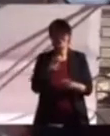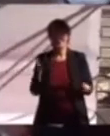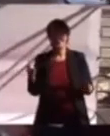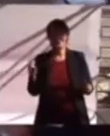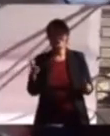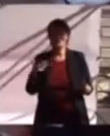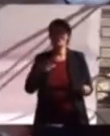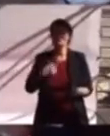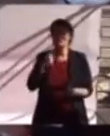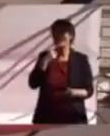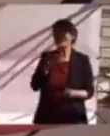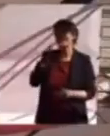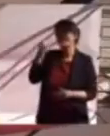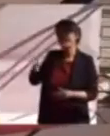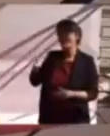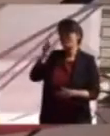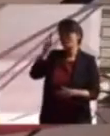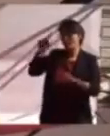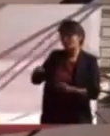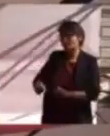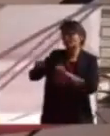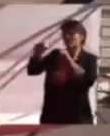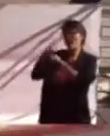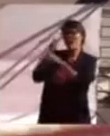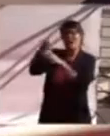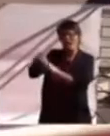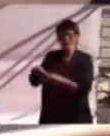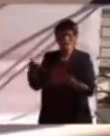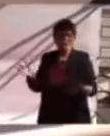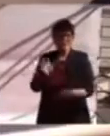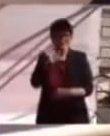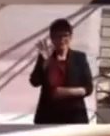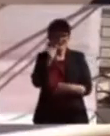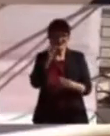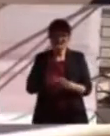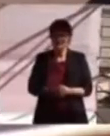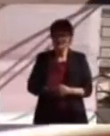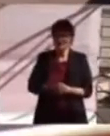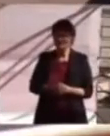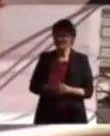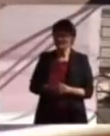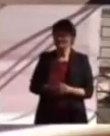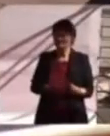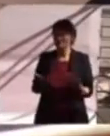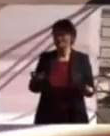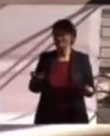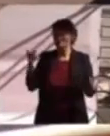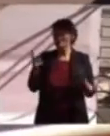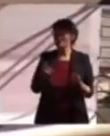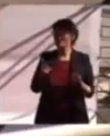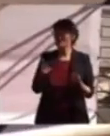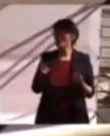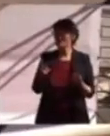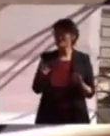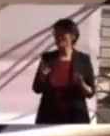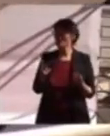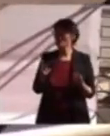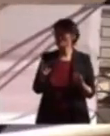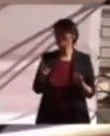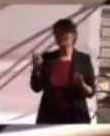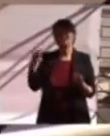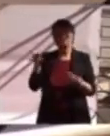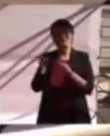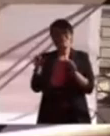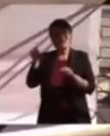del ristorante eccetera però e questo a che fare molto diciamo col tema di questa di questa giornata e